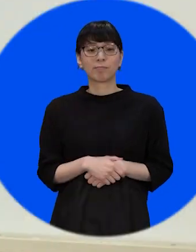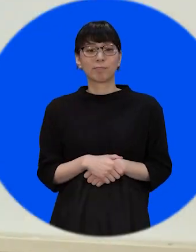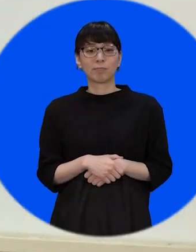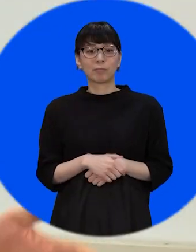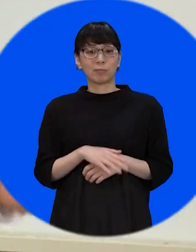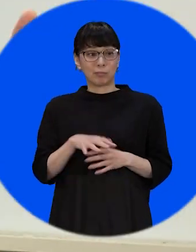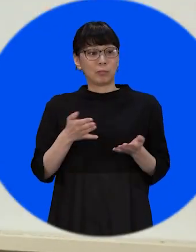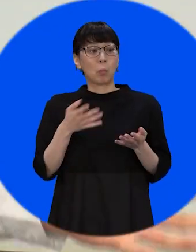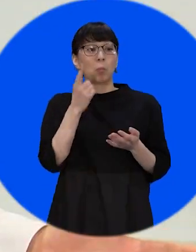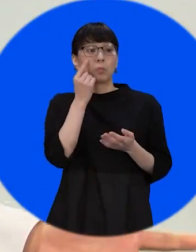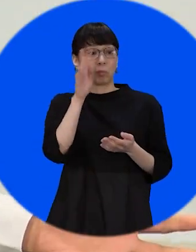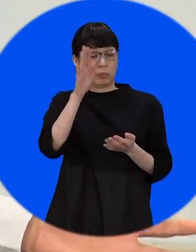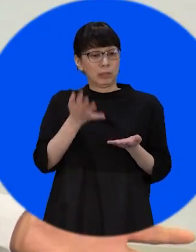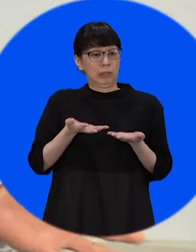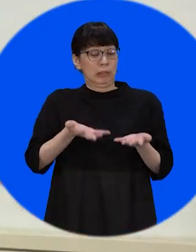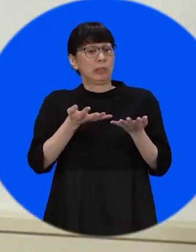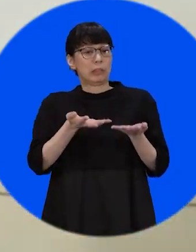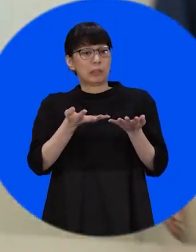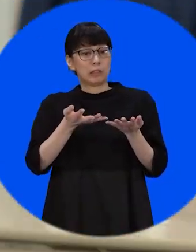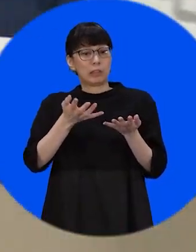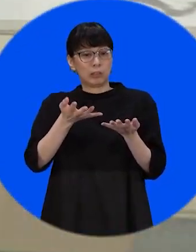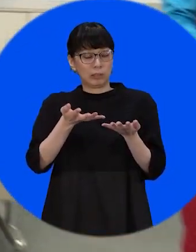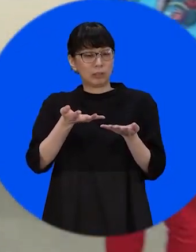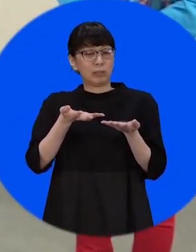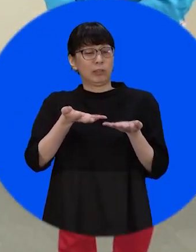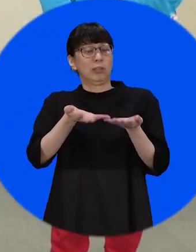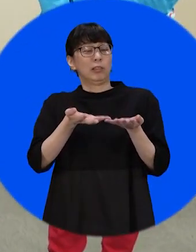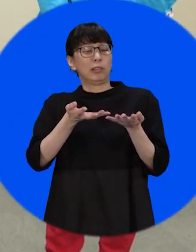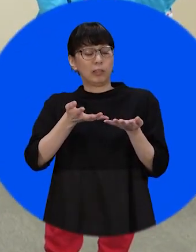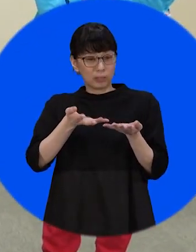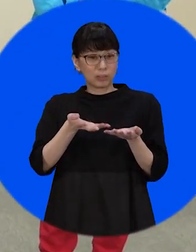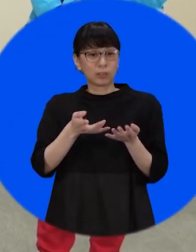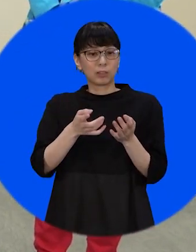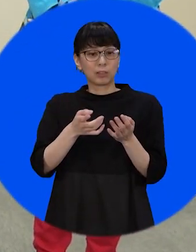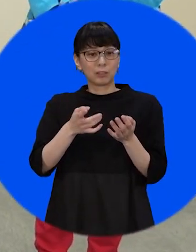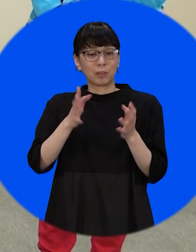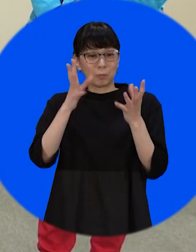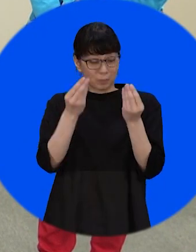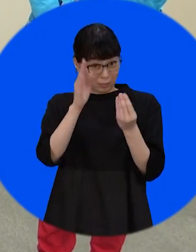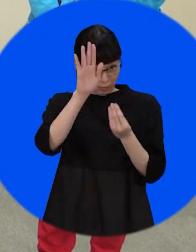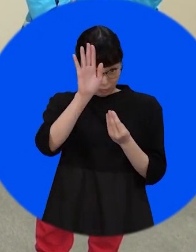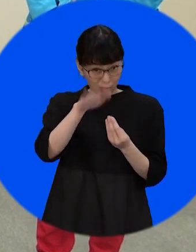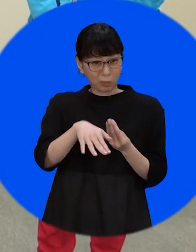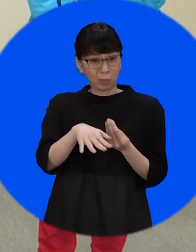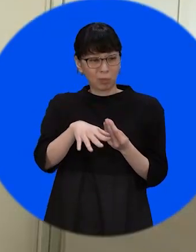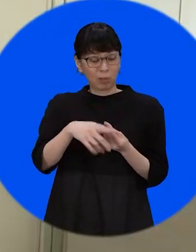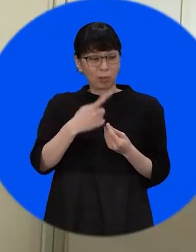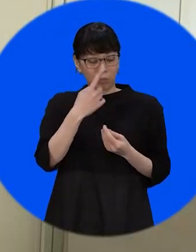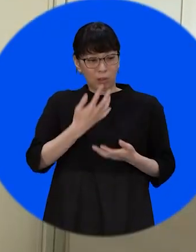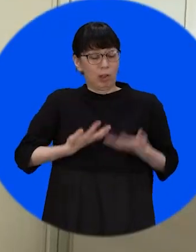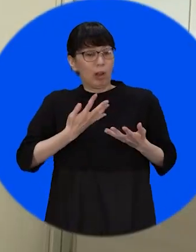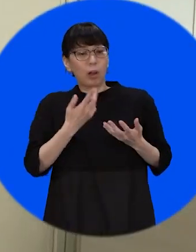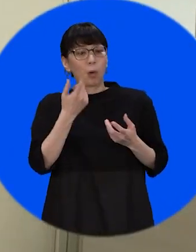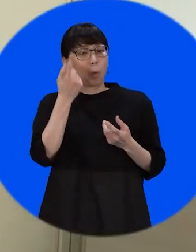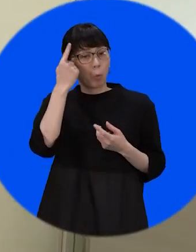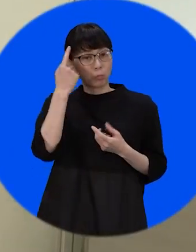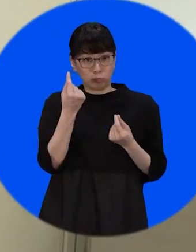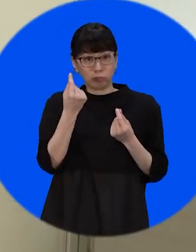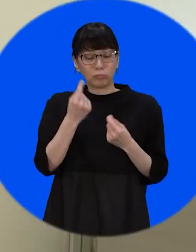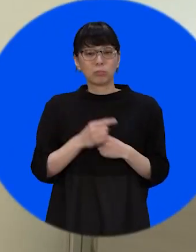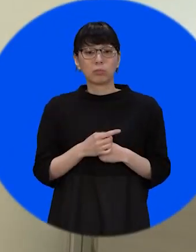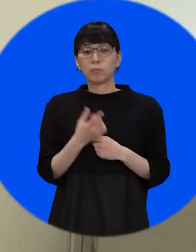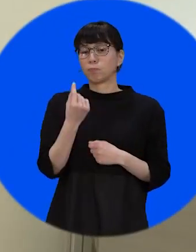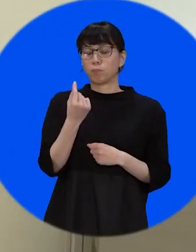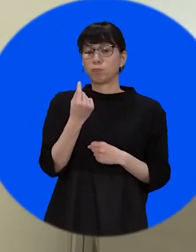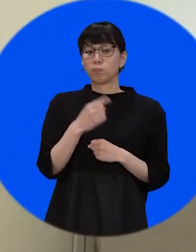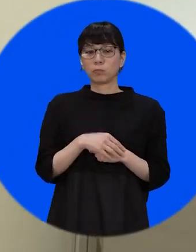。 地震が起きまして、収まった後に、水谷さんやっぱ対処としては、なかなか慌てちゃうというか、ちょっと動転ね、しちゃいますよね。